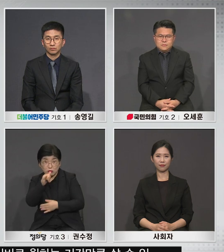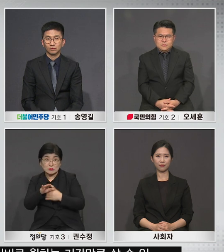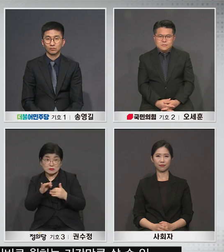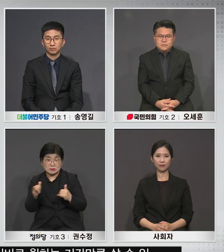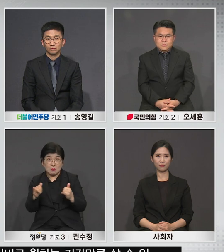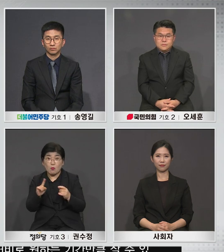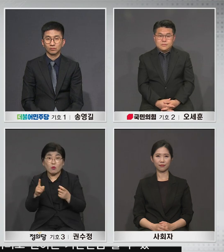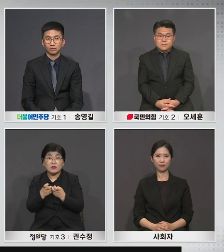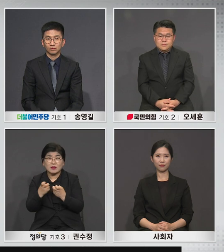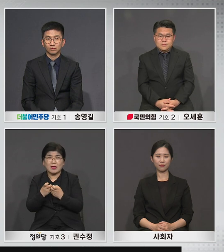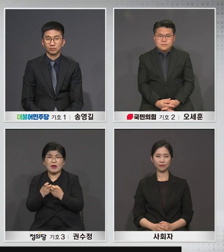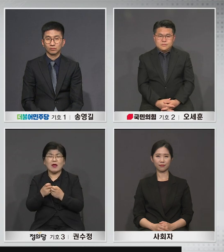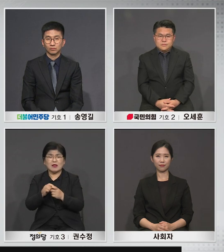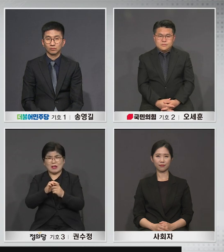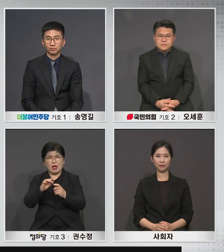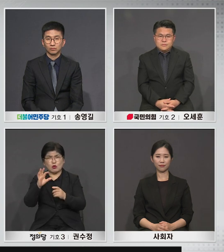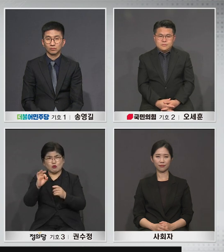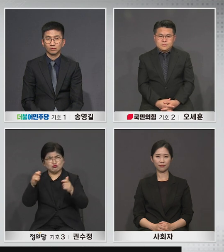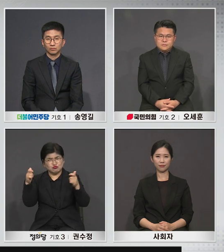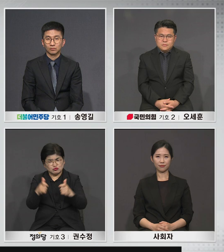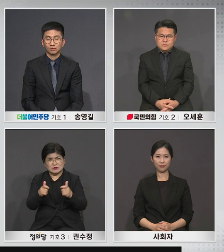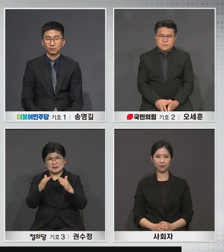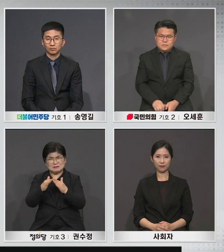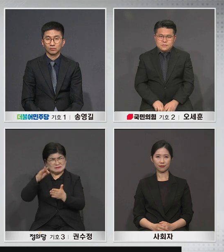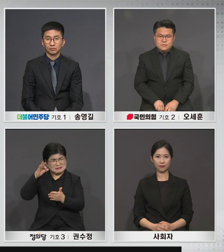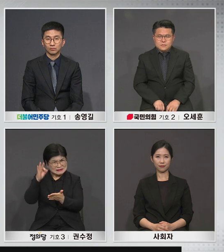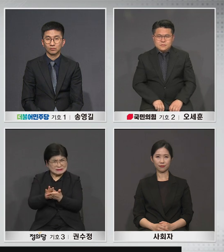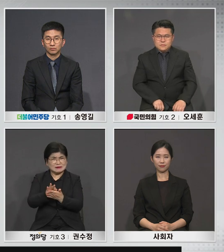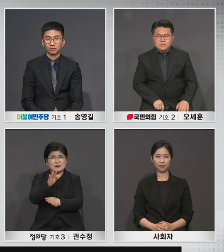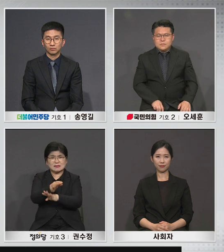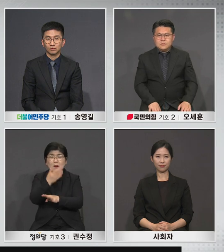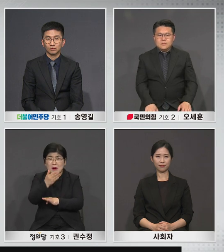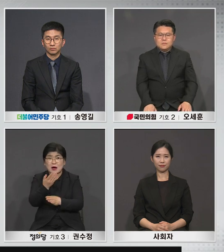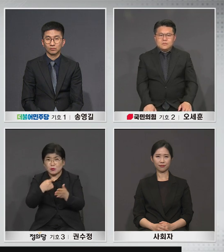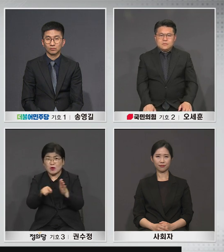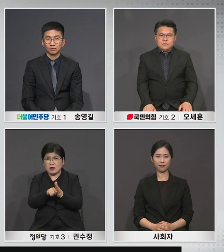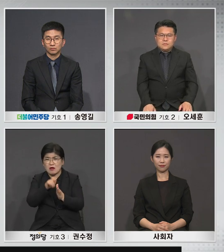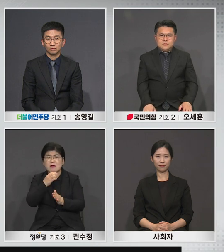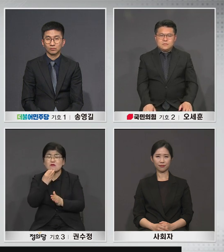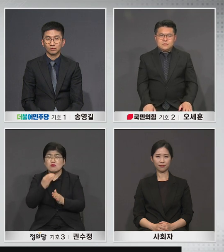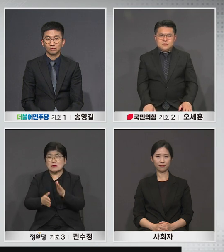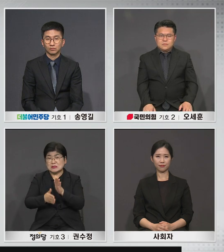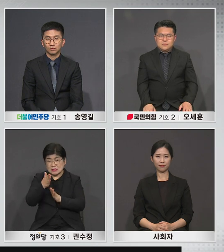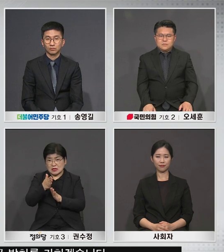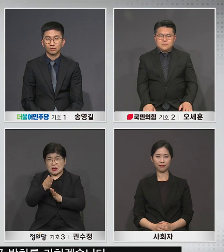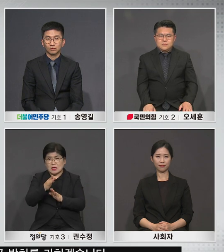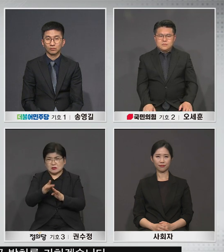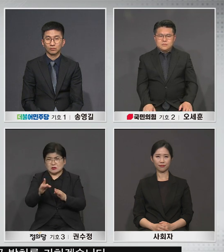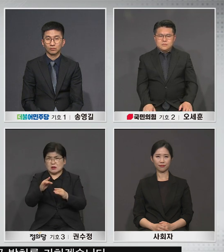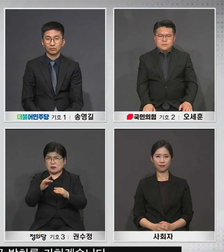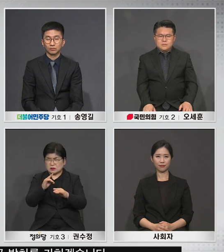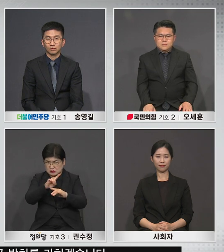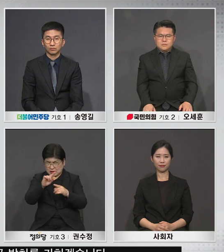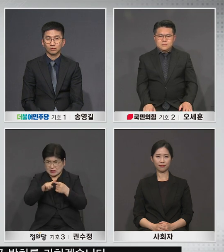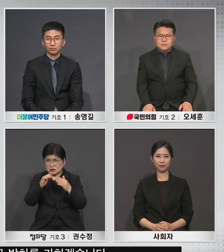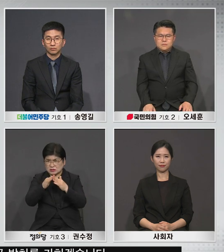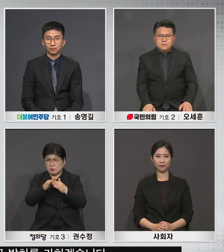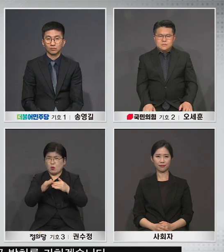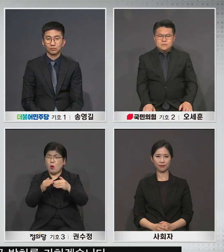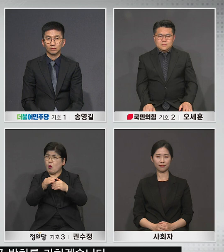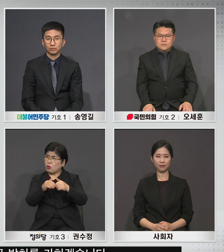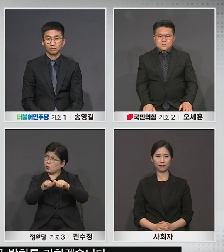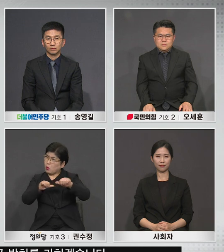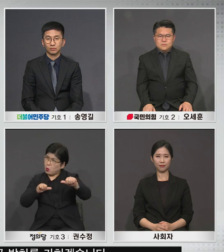반의 반값 주택 공급하겠습니다. 서울시와 5대5로 지분을 공유하면 전세 가격보다 싸게 내 집을 마련하고